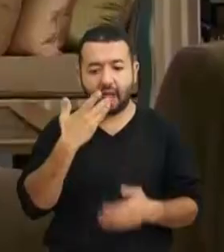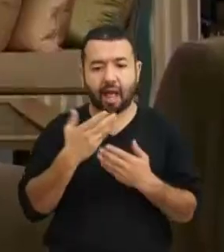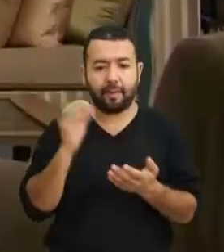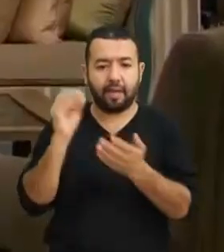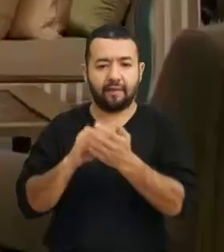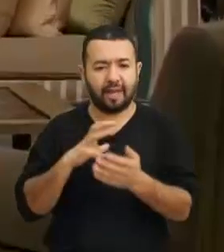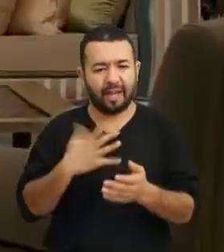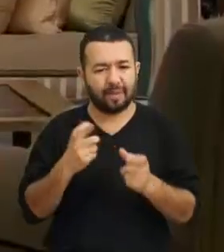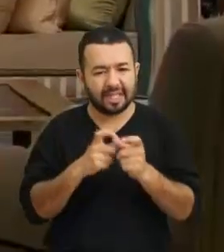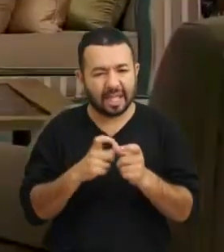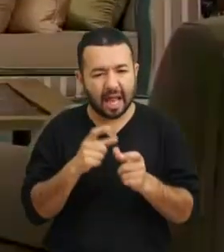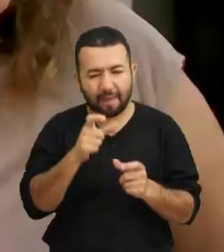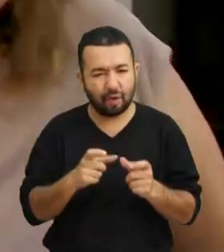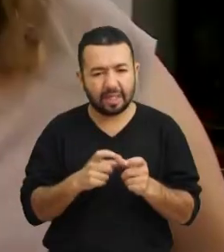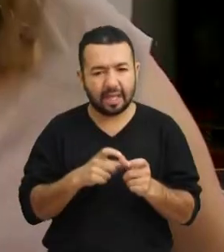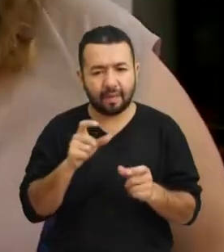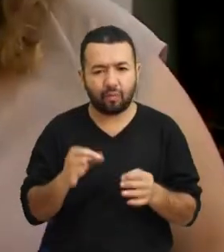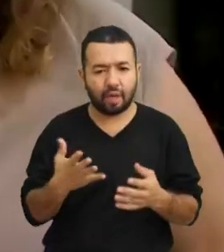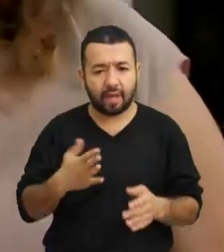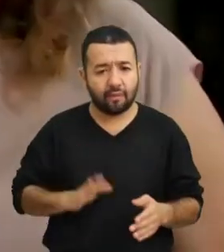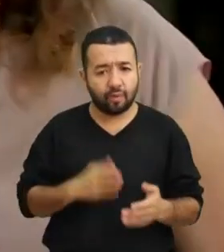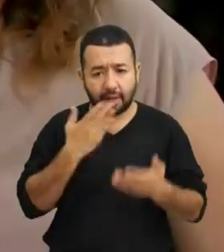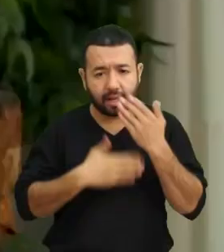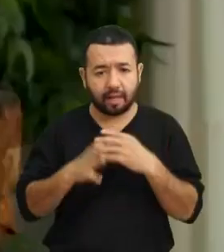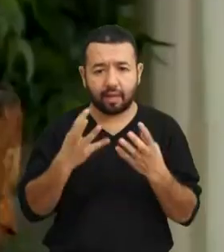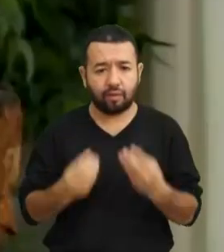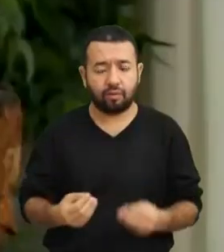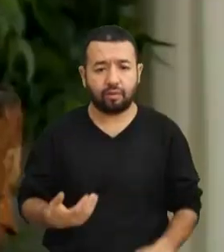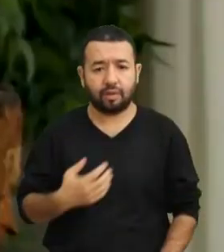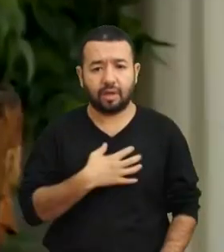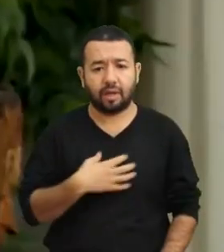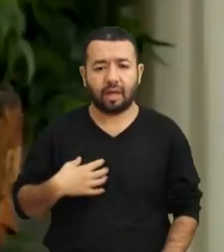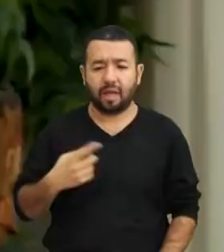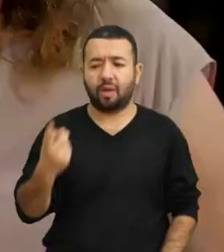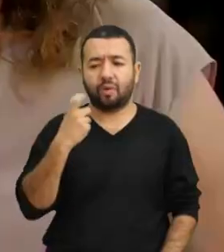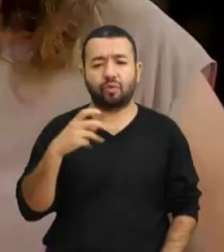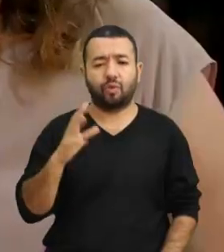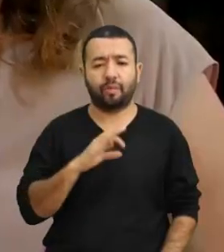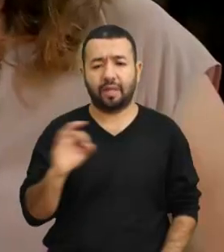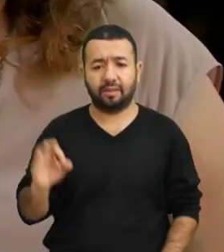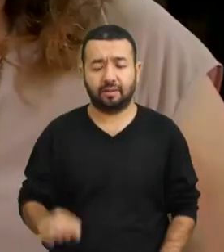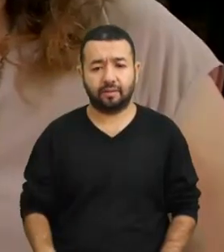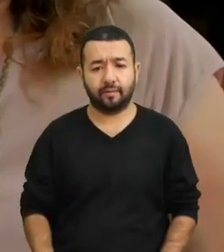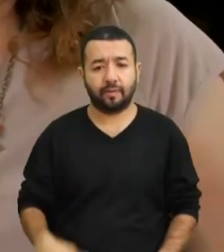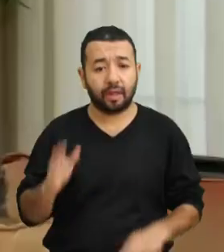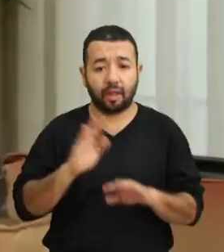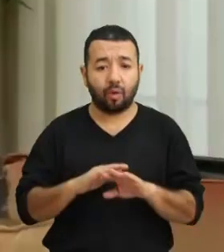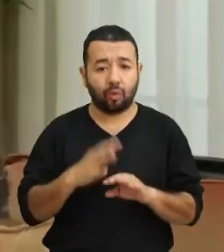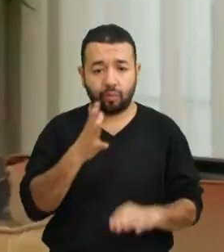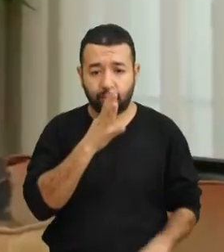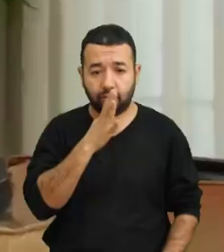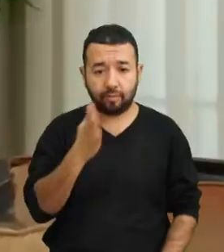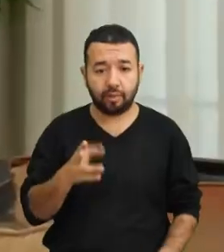Ne style'ı evladım? Yavrum anlatsana, ne oldu? Ay anneciğim hiç sormayın. Ne oldu biliyor